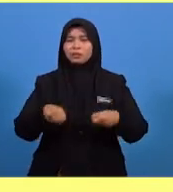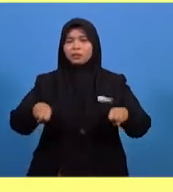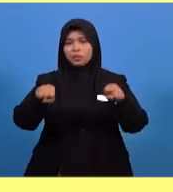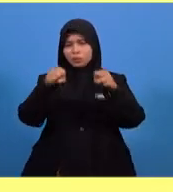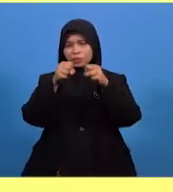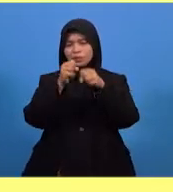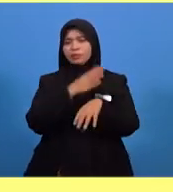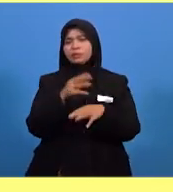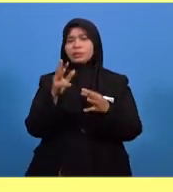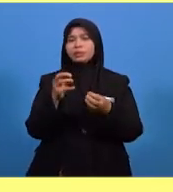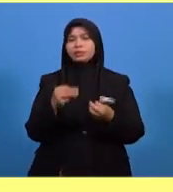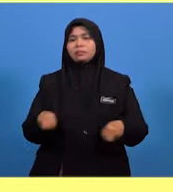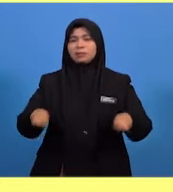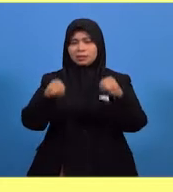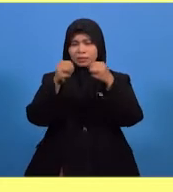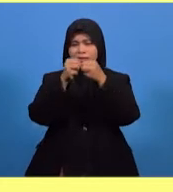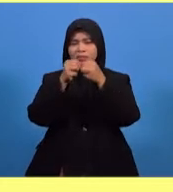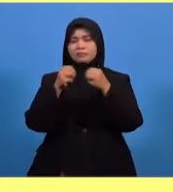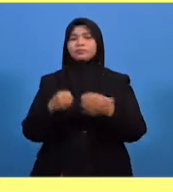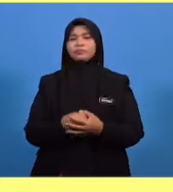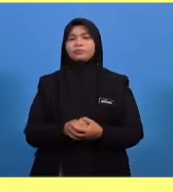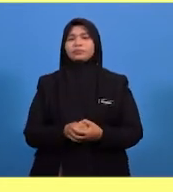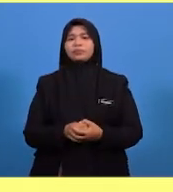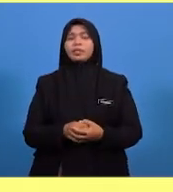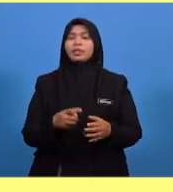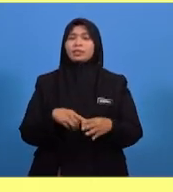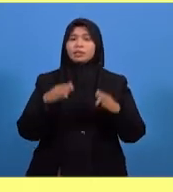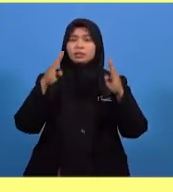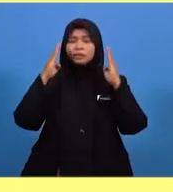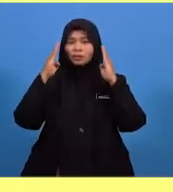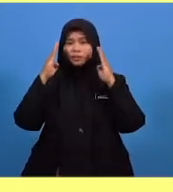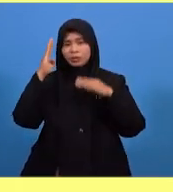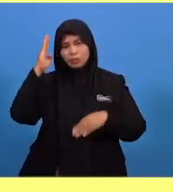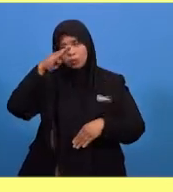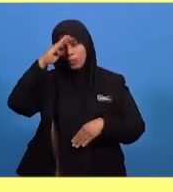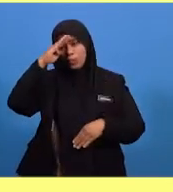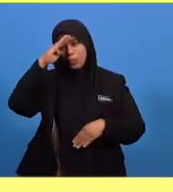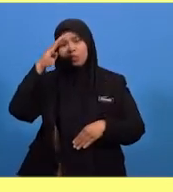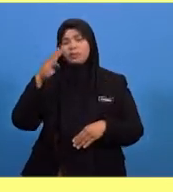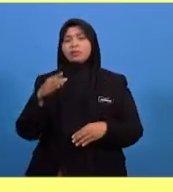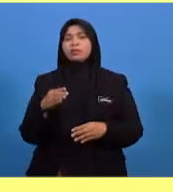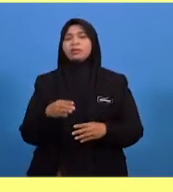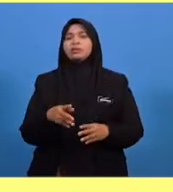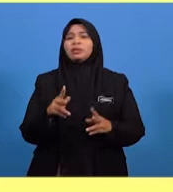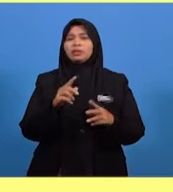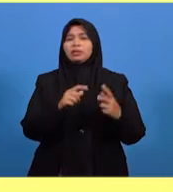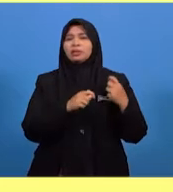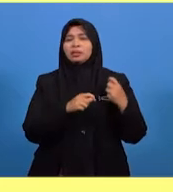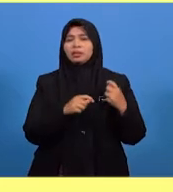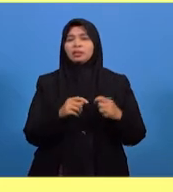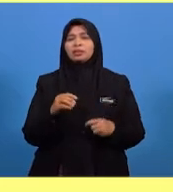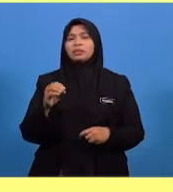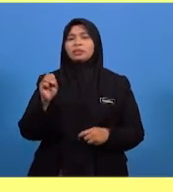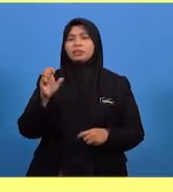Surau dan masjid di Joho pasukan tentara selempang